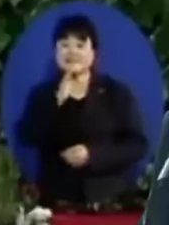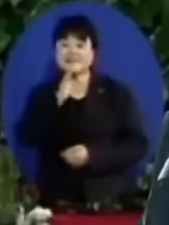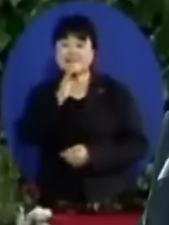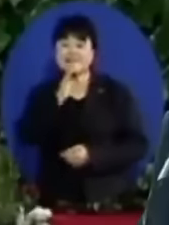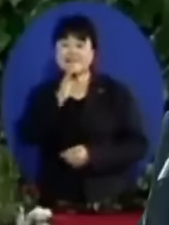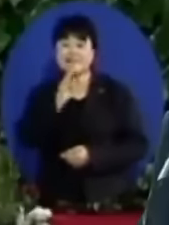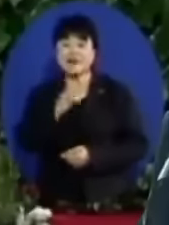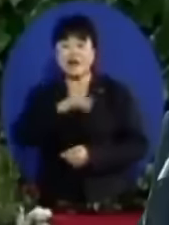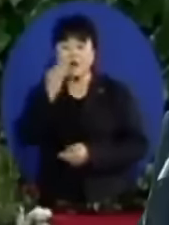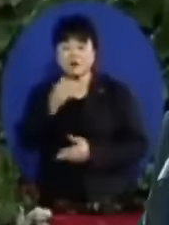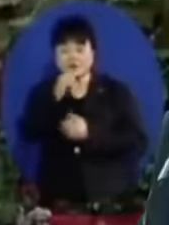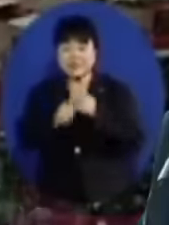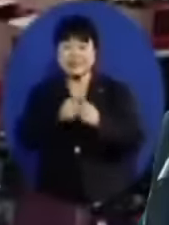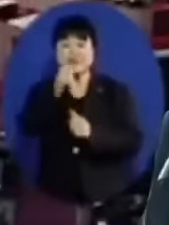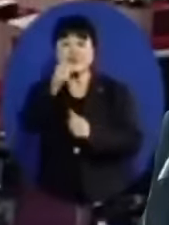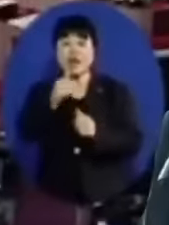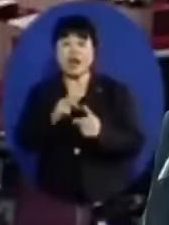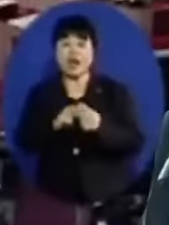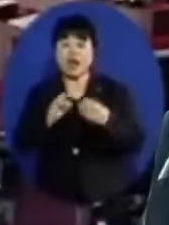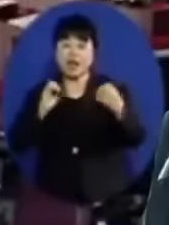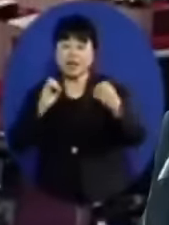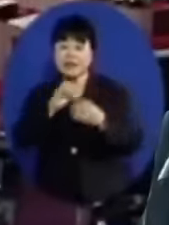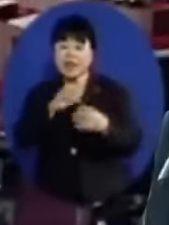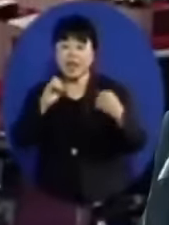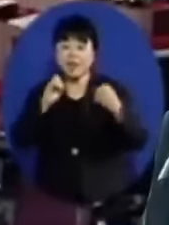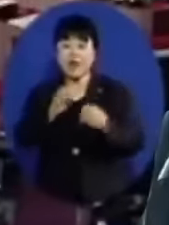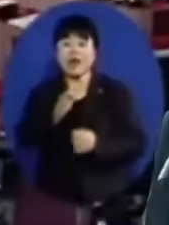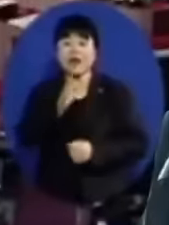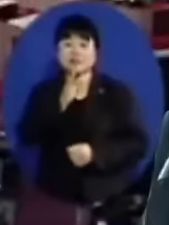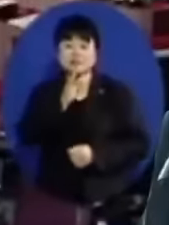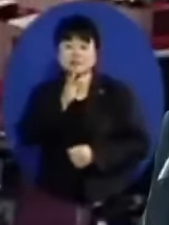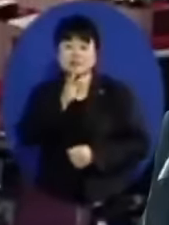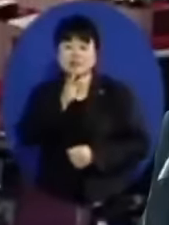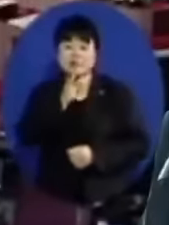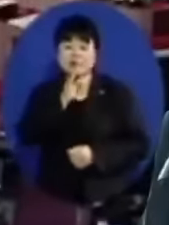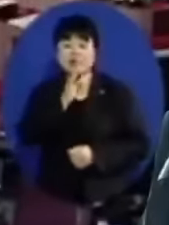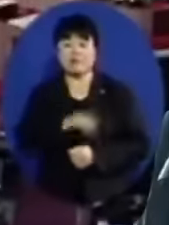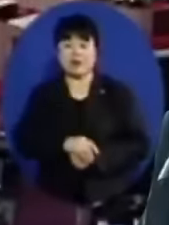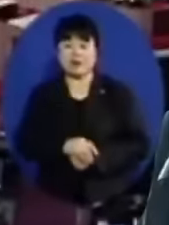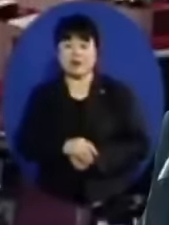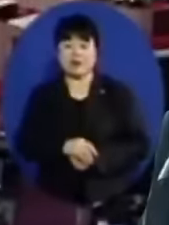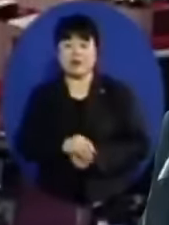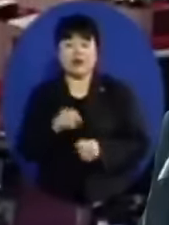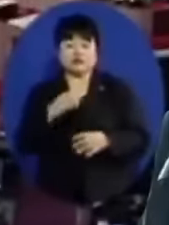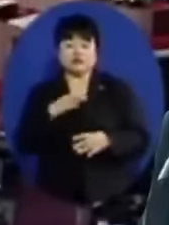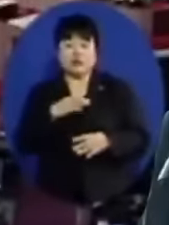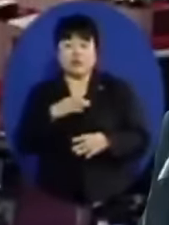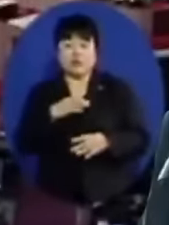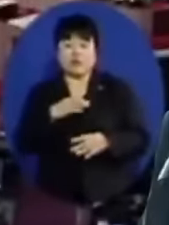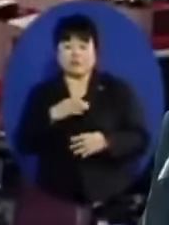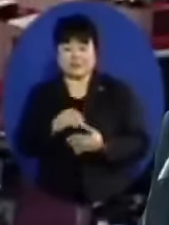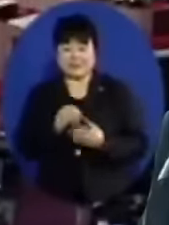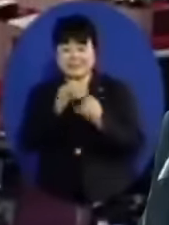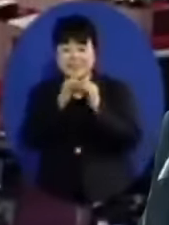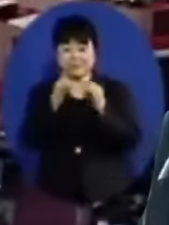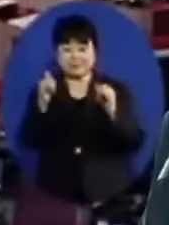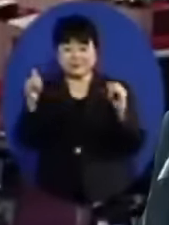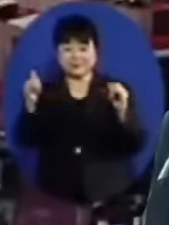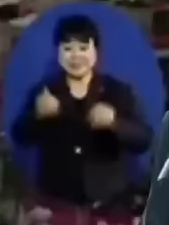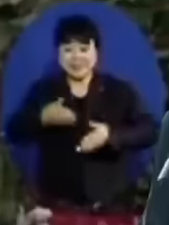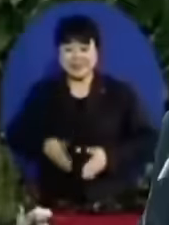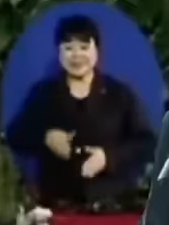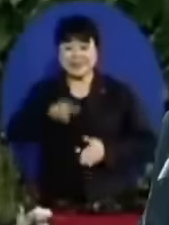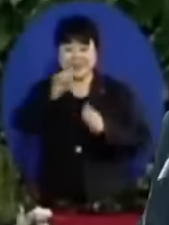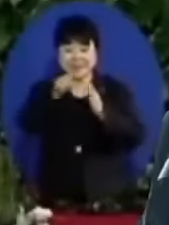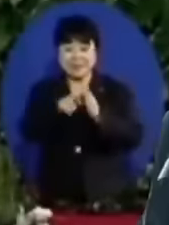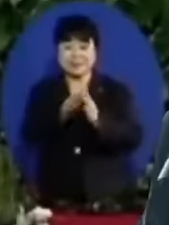크시고 거룩하신 하나님과의 대화는 참으로 두렵고 떨립니다. 사람은